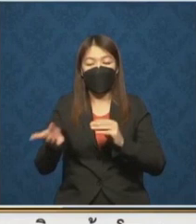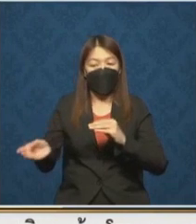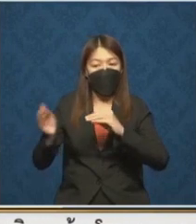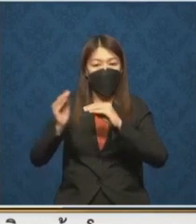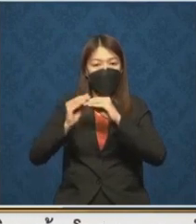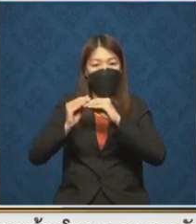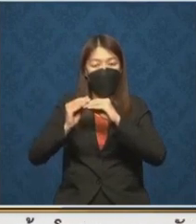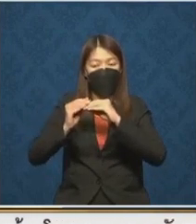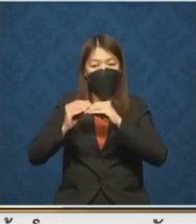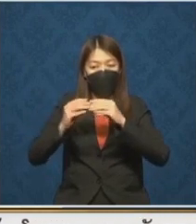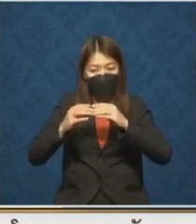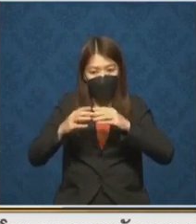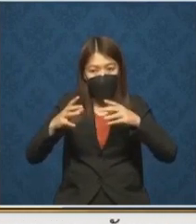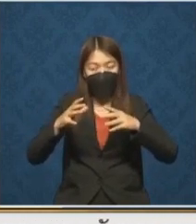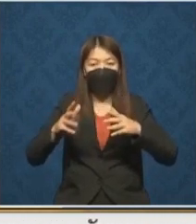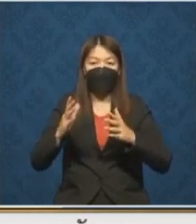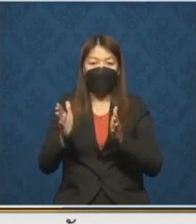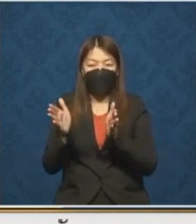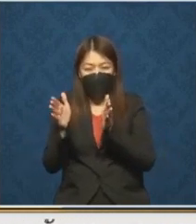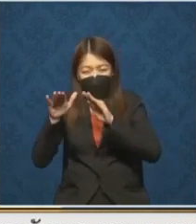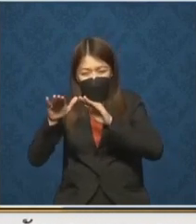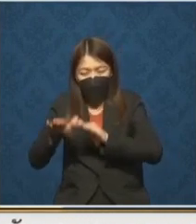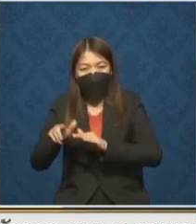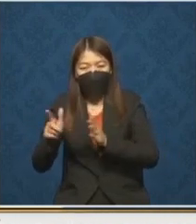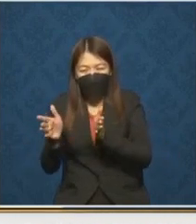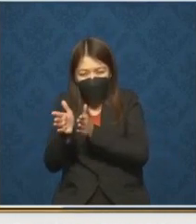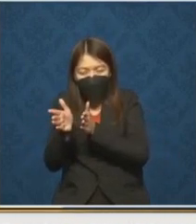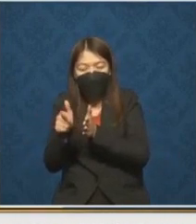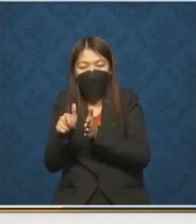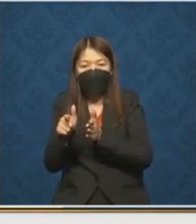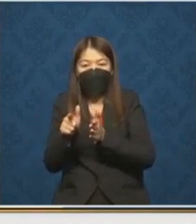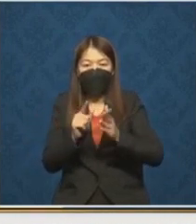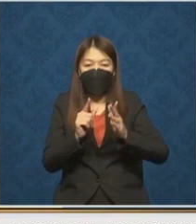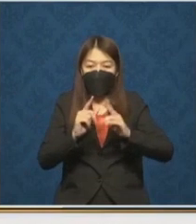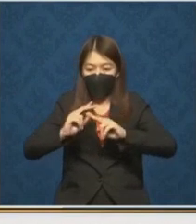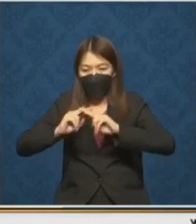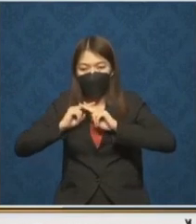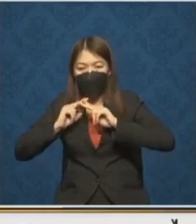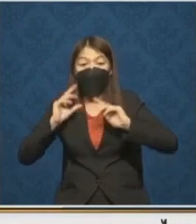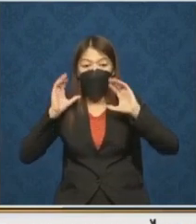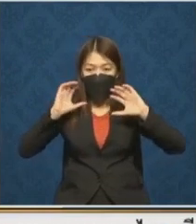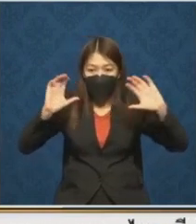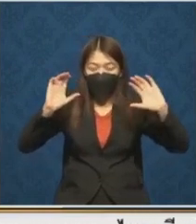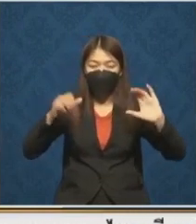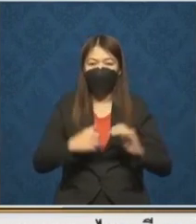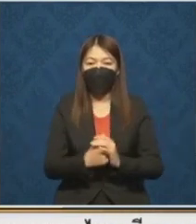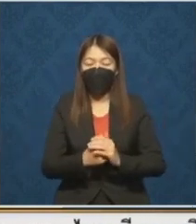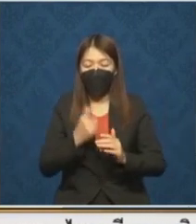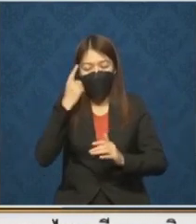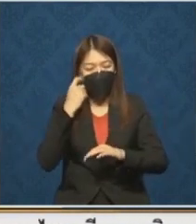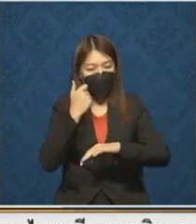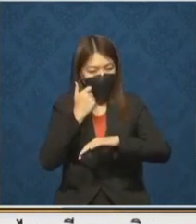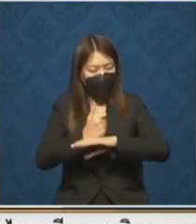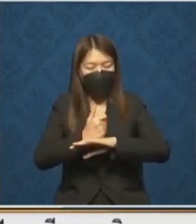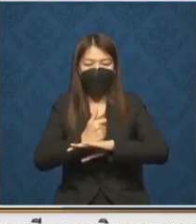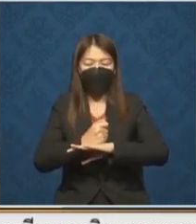ดของเอกชนกับของรัฐมีบุคคลที่มีอำนาจไปอยู่ในอ้งมือได้